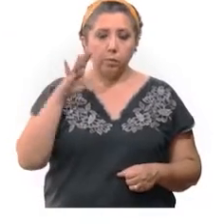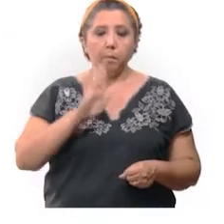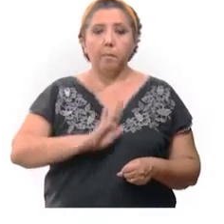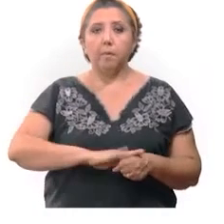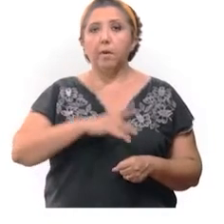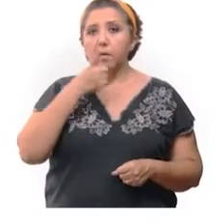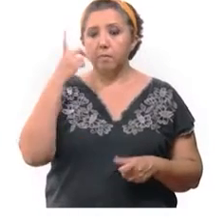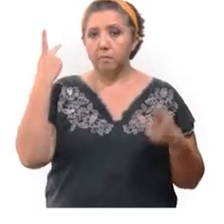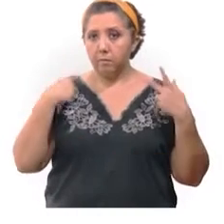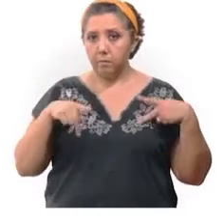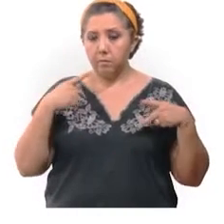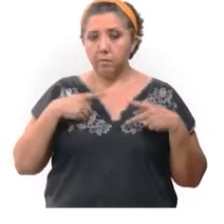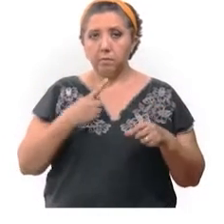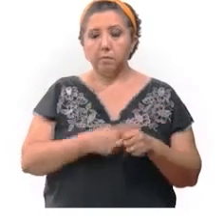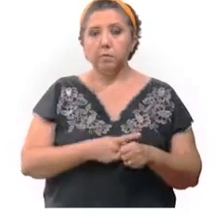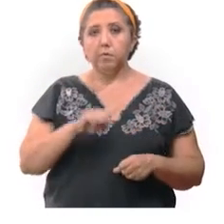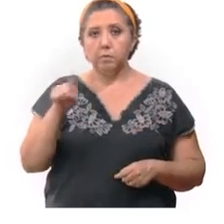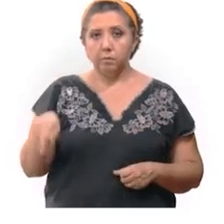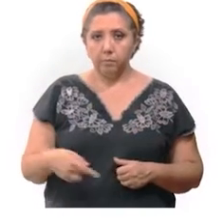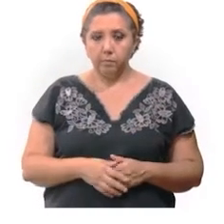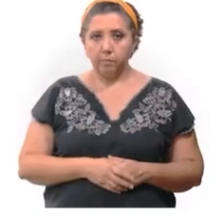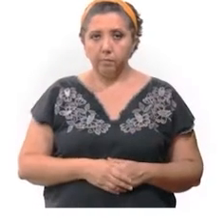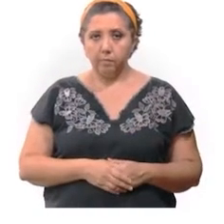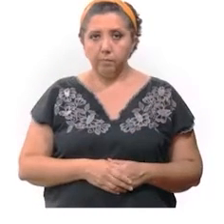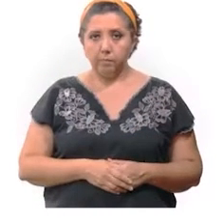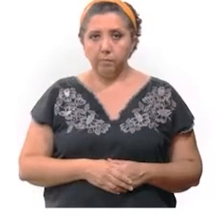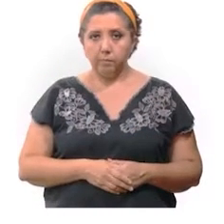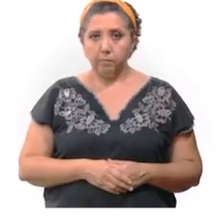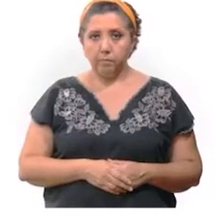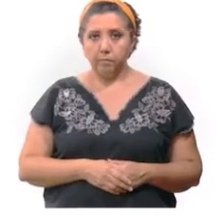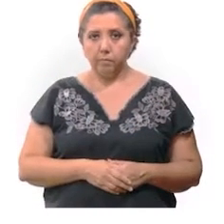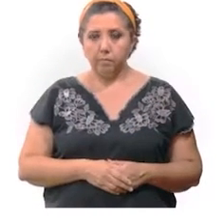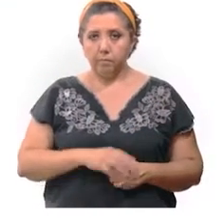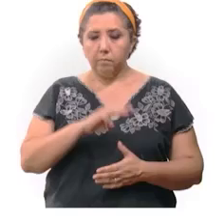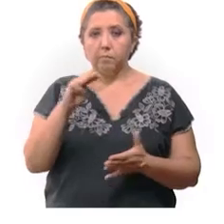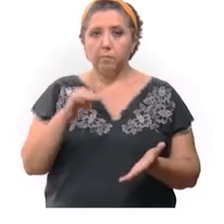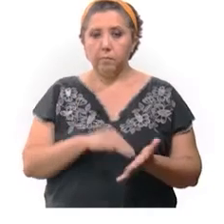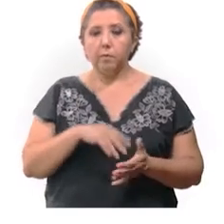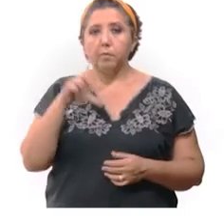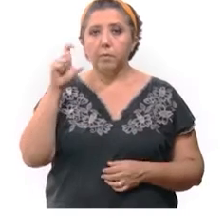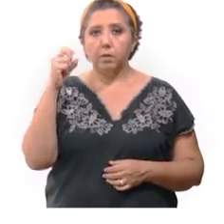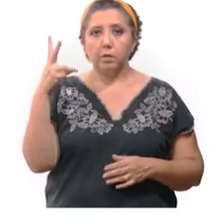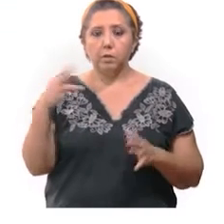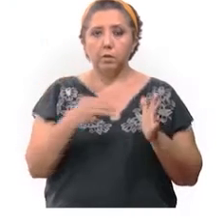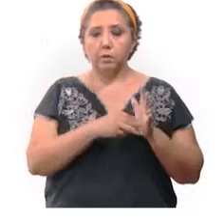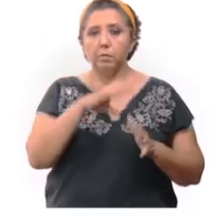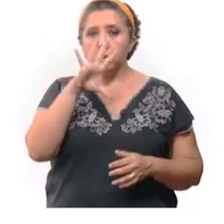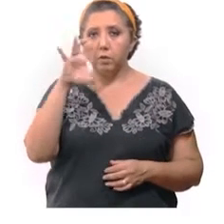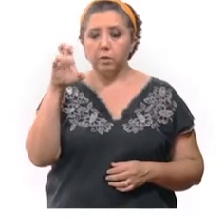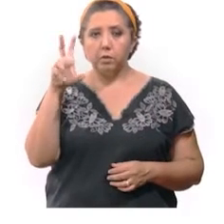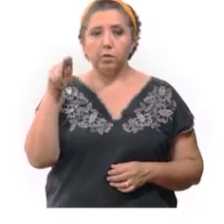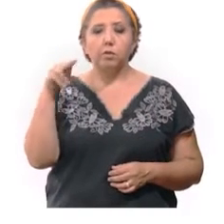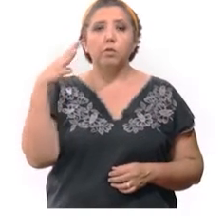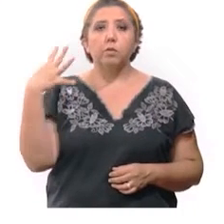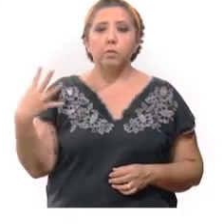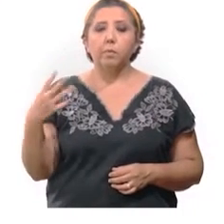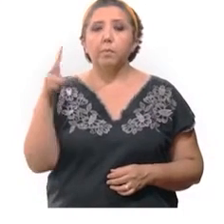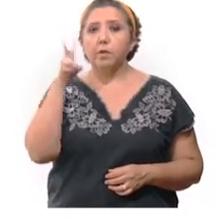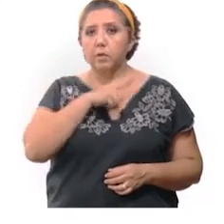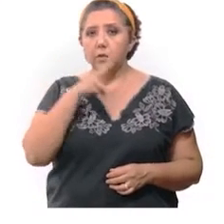228, junukma 226, chemash 201, izamal 189, bukzot